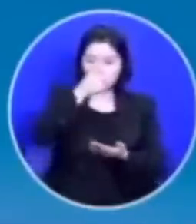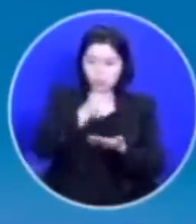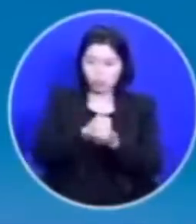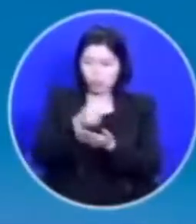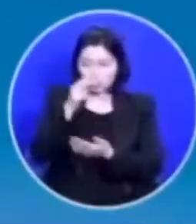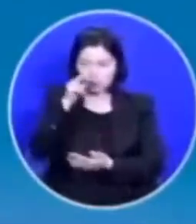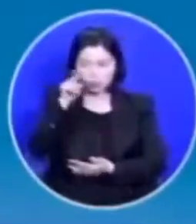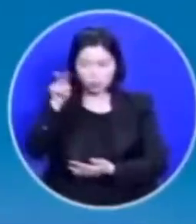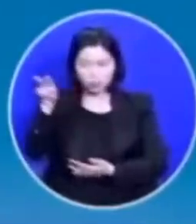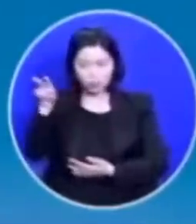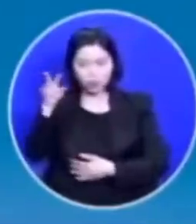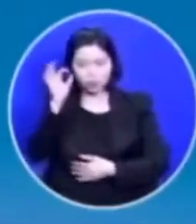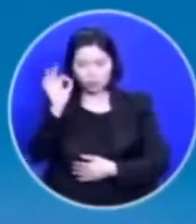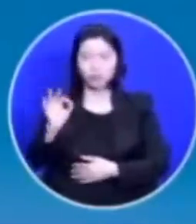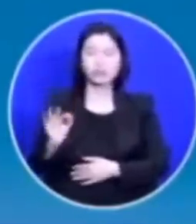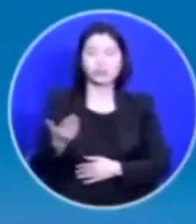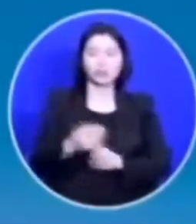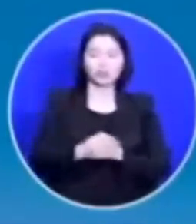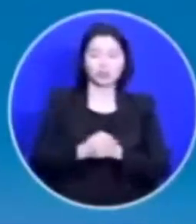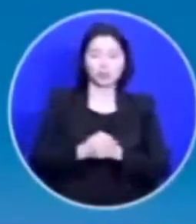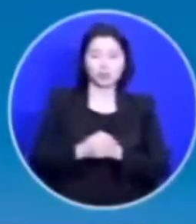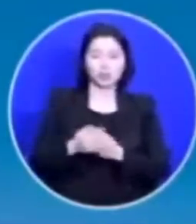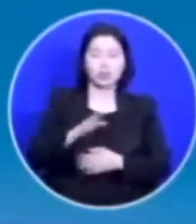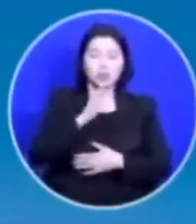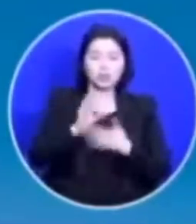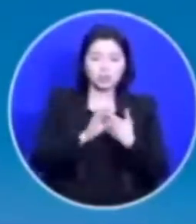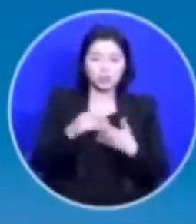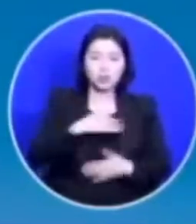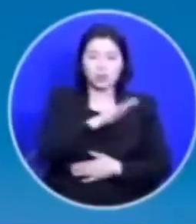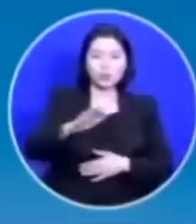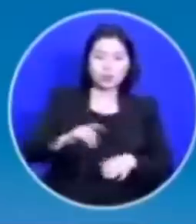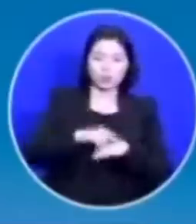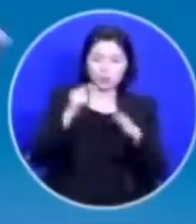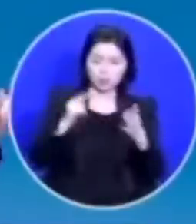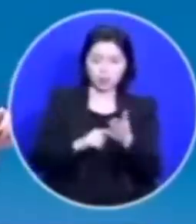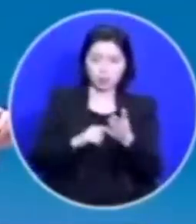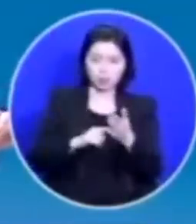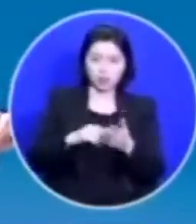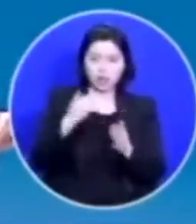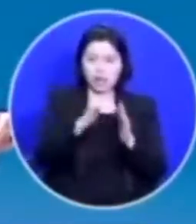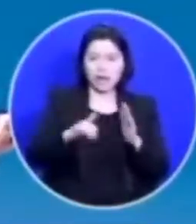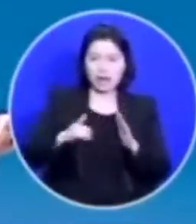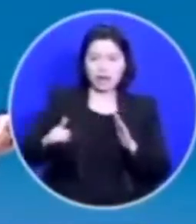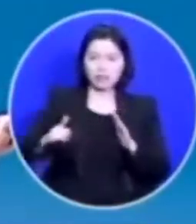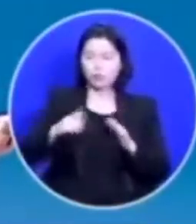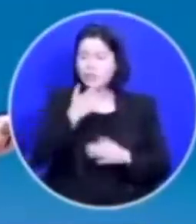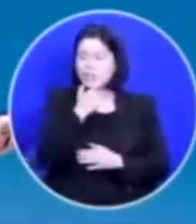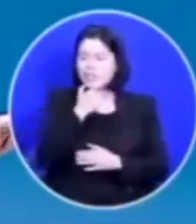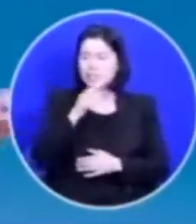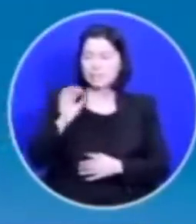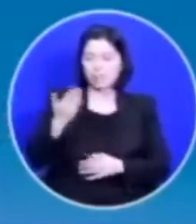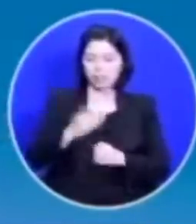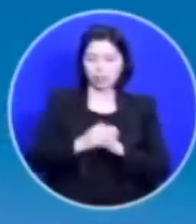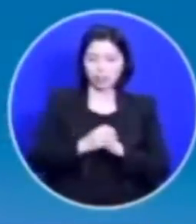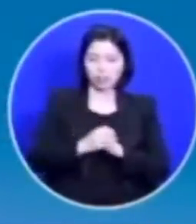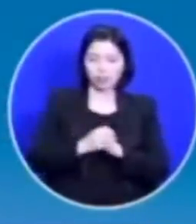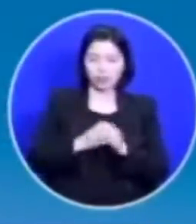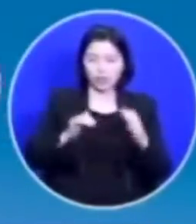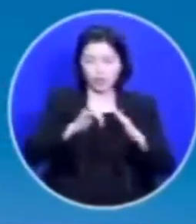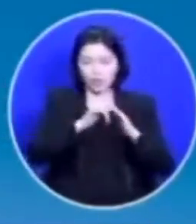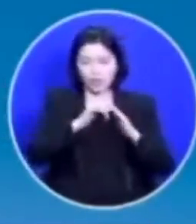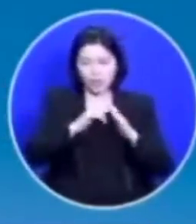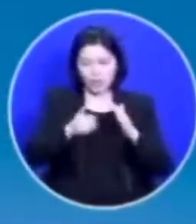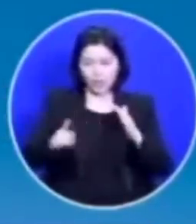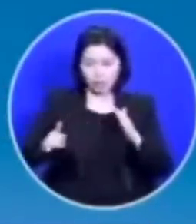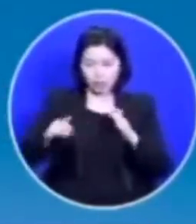팔게 되어 있습니다 그러면 우리 마음에 가족 이 싫어 지는 거예요 가족을 피해서